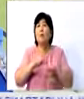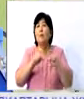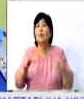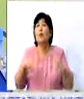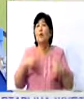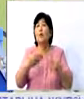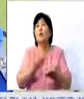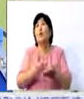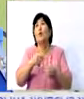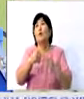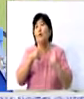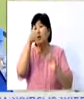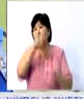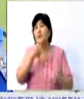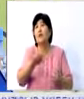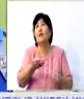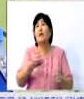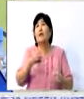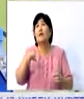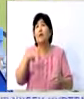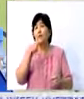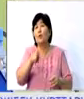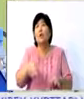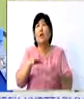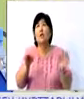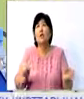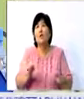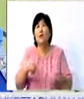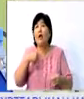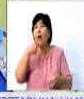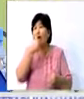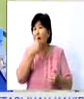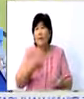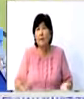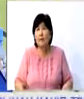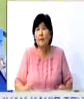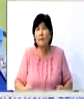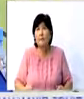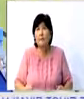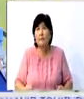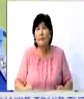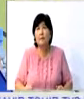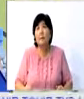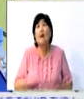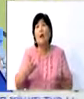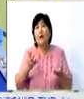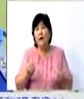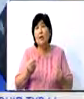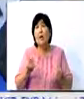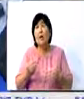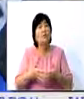бойынша 17 жыл декабрьде біз қойдық. Олар ешқандай управление айта алмайды, маған мынандай ақша бермеді. Ол енді әрине қаржының